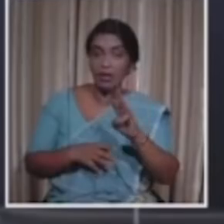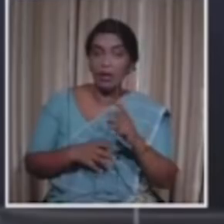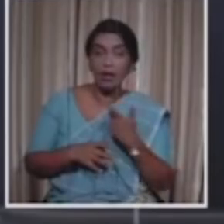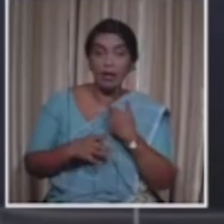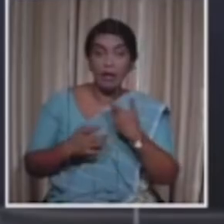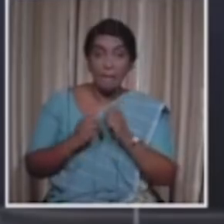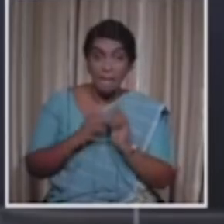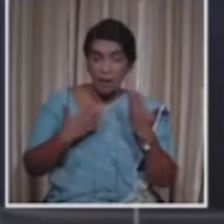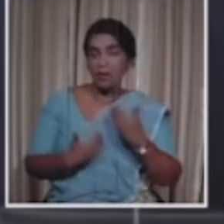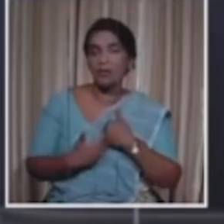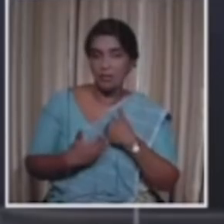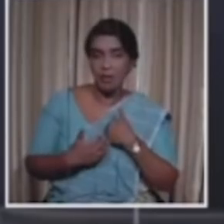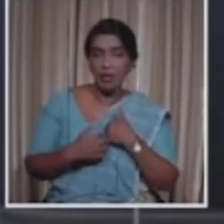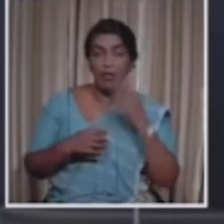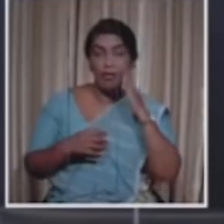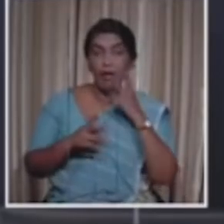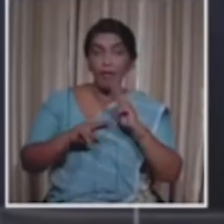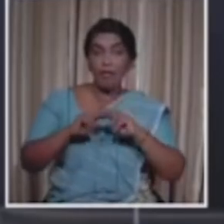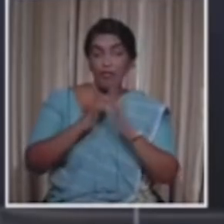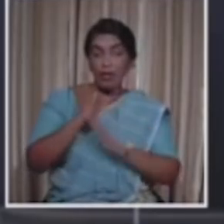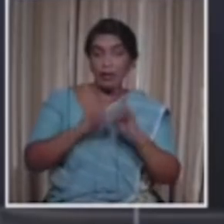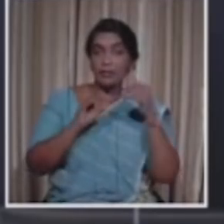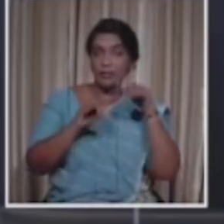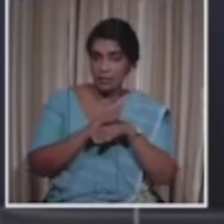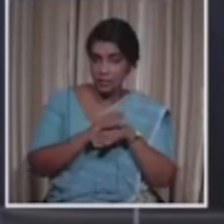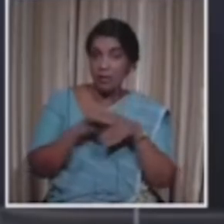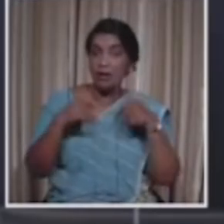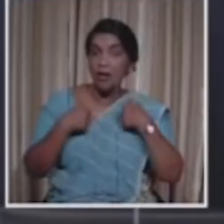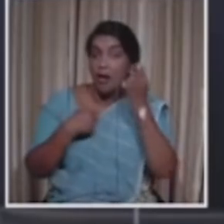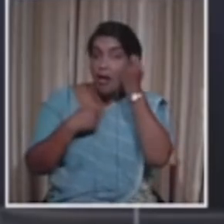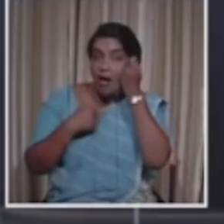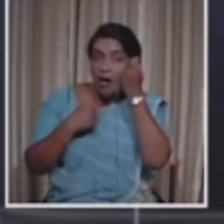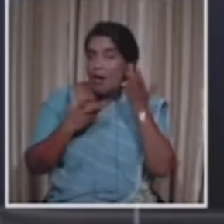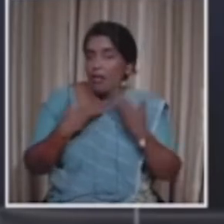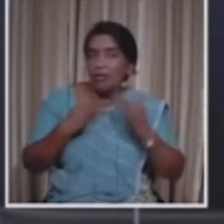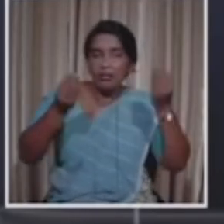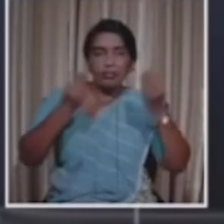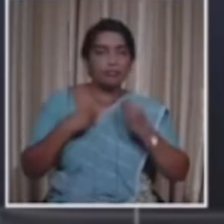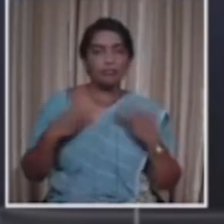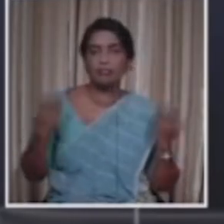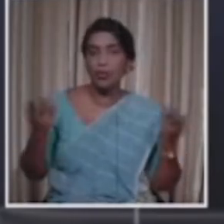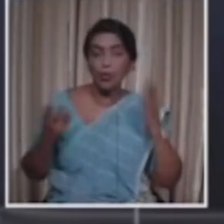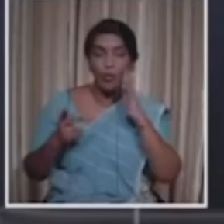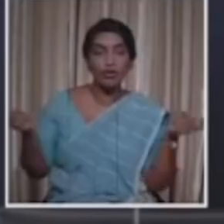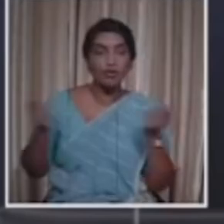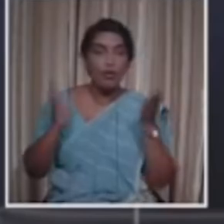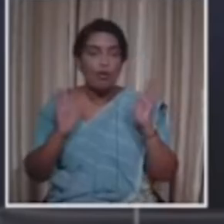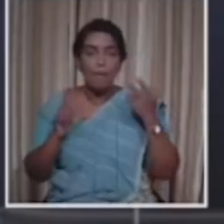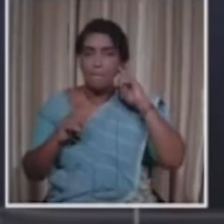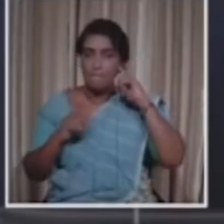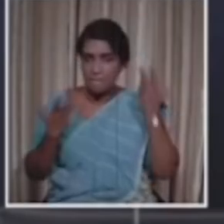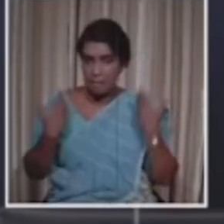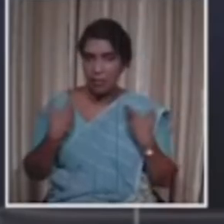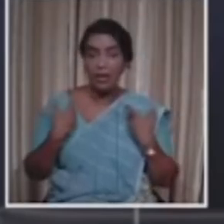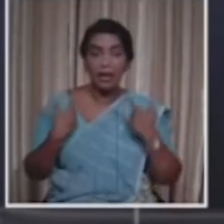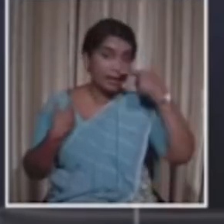මම එදා ෆොරින් ඩිපාර්ට්මන්ට් එකින් ඉඳගෙන හැබැයි අපිට අදහසක්වත් කියන තැනක් තිබුණේ නැහැ විදේශ වෙළඳාම ගැන